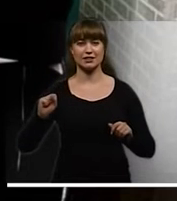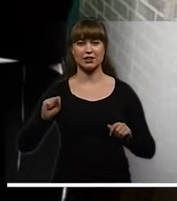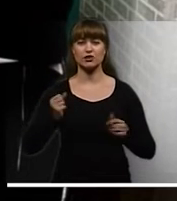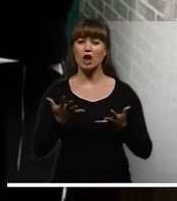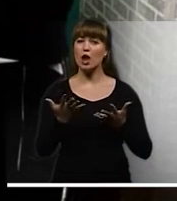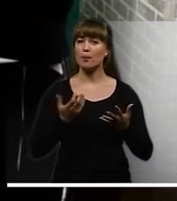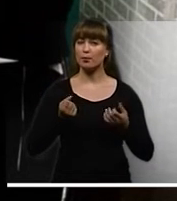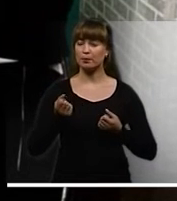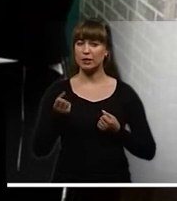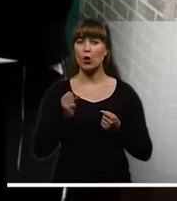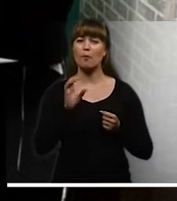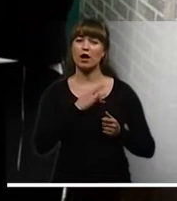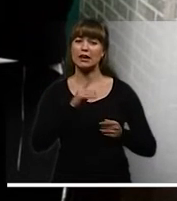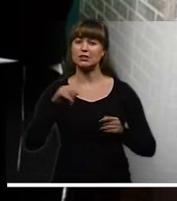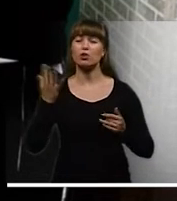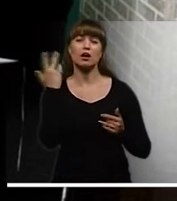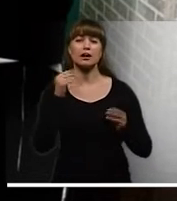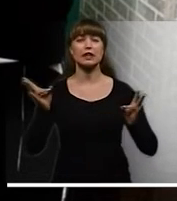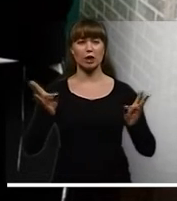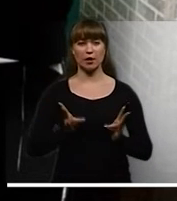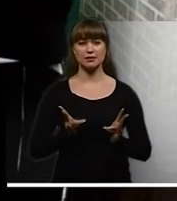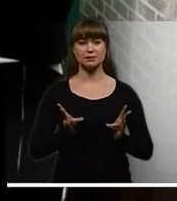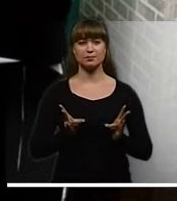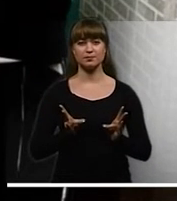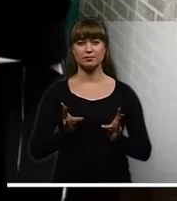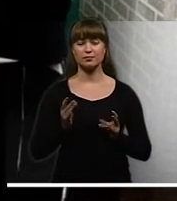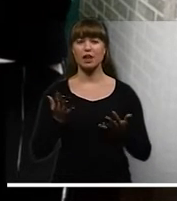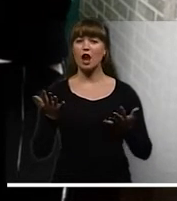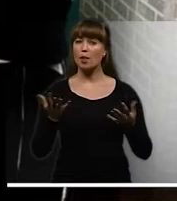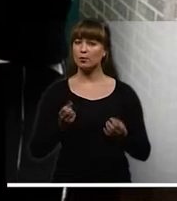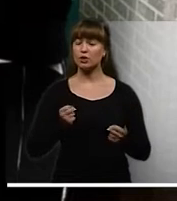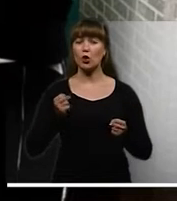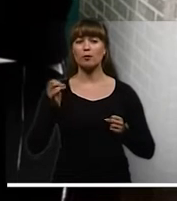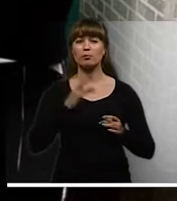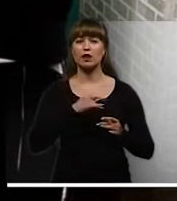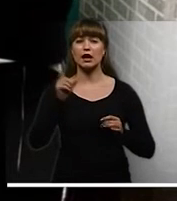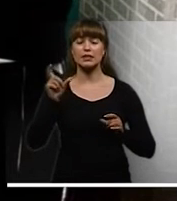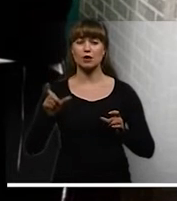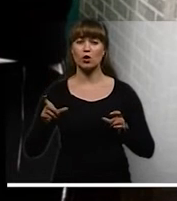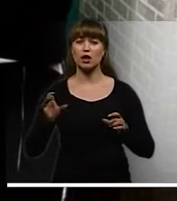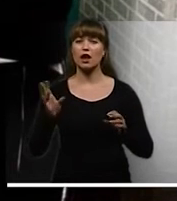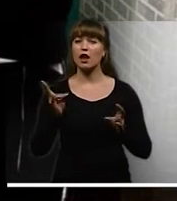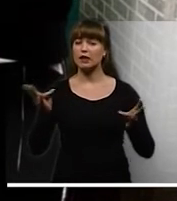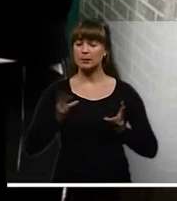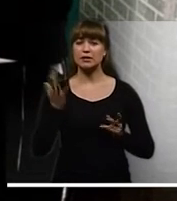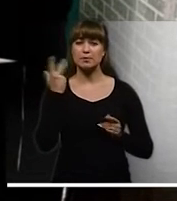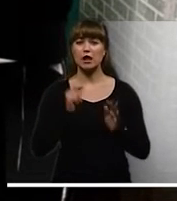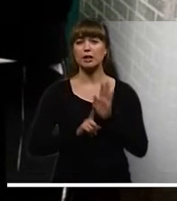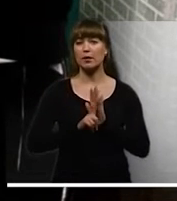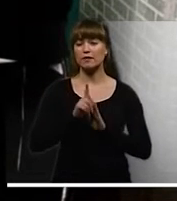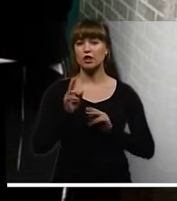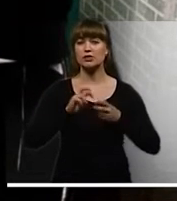Александрович, прием кардиолога, когда он необходим? Прием кардиолога необходим, когда у человека появляются проблемы со